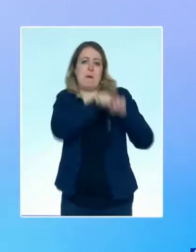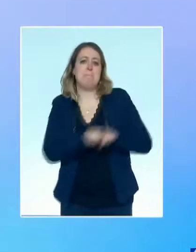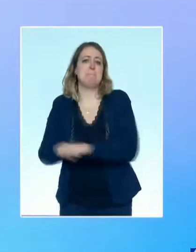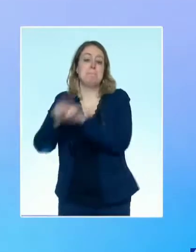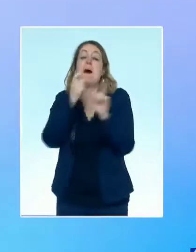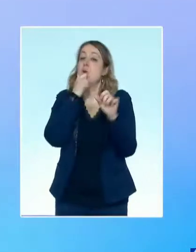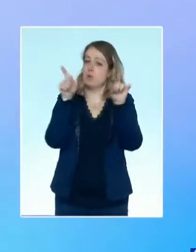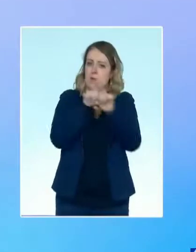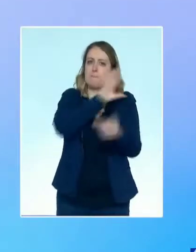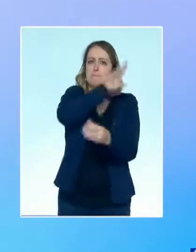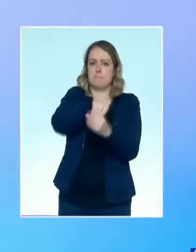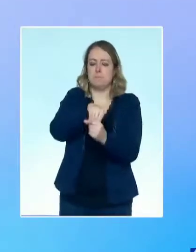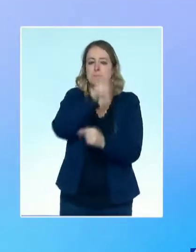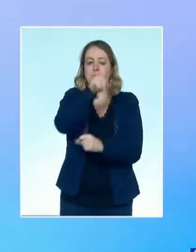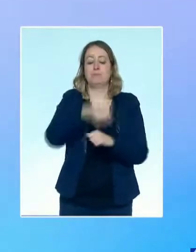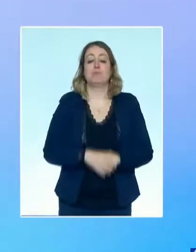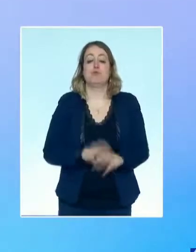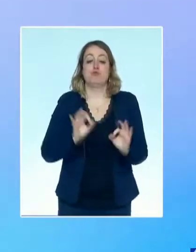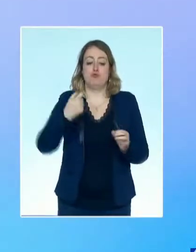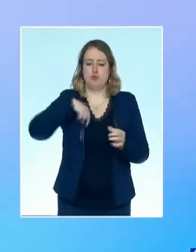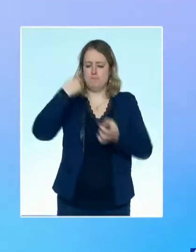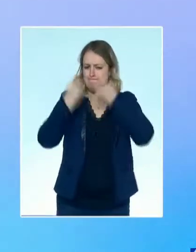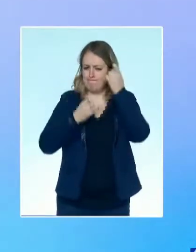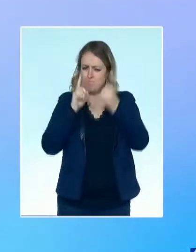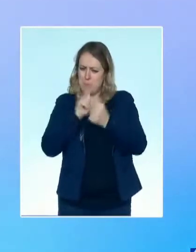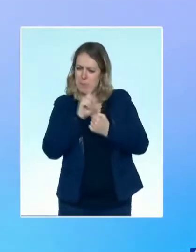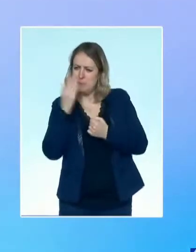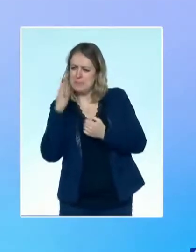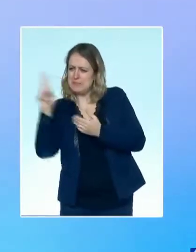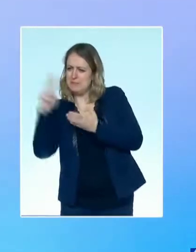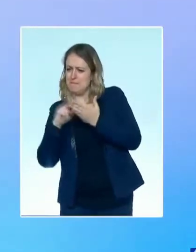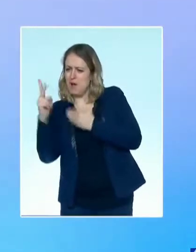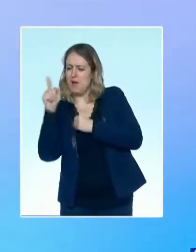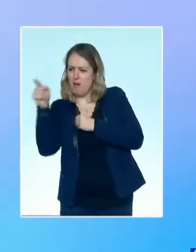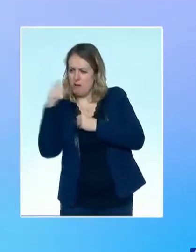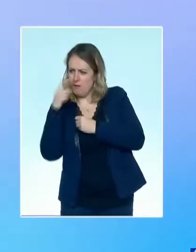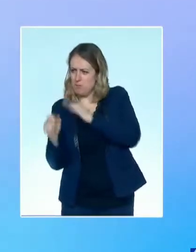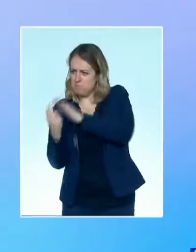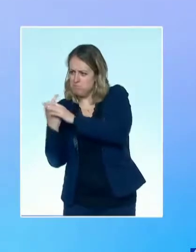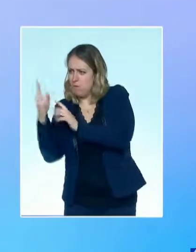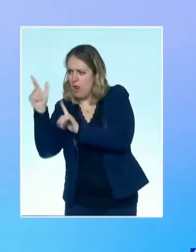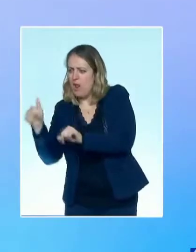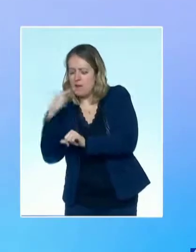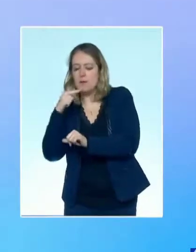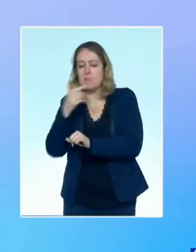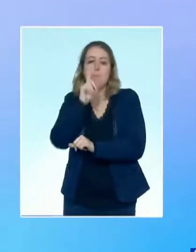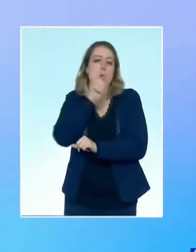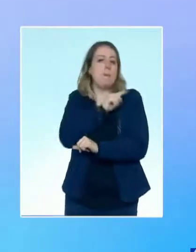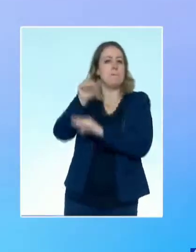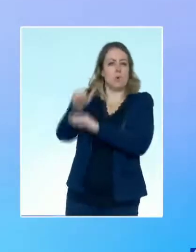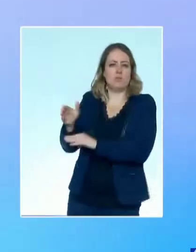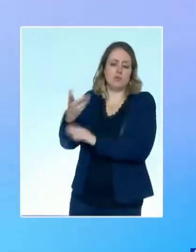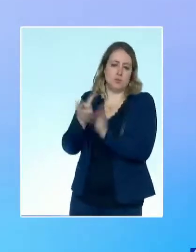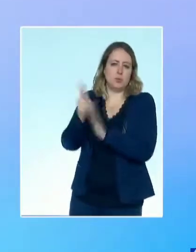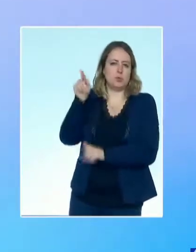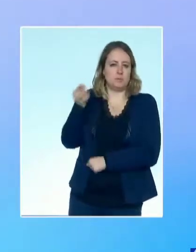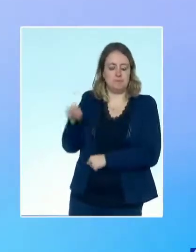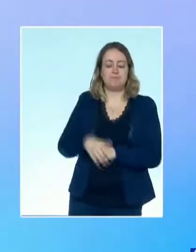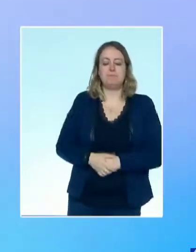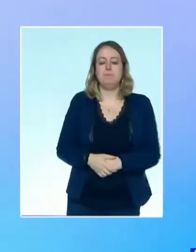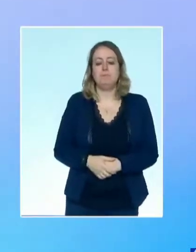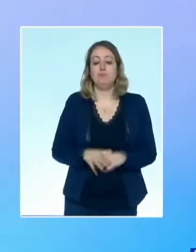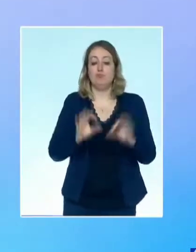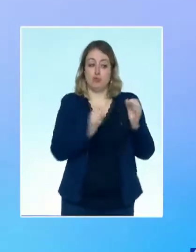clous et là c'est mort. Un variant ou quelque chose qui apparaît dans un pays. The Division nous a préparé au virus. Protection peut faire ça. Non franchement on est entraîné. T'inquiète, n'aie